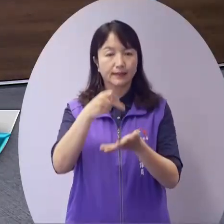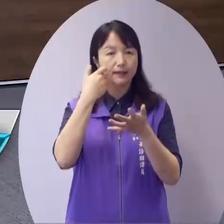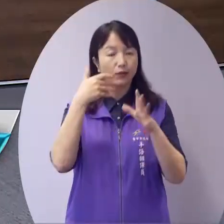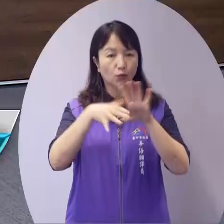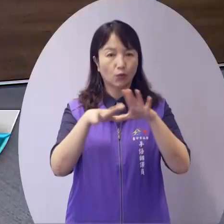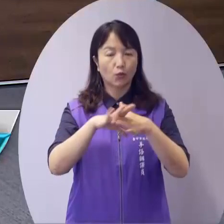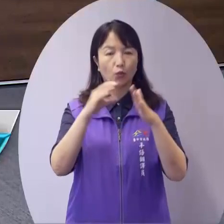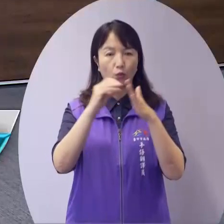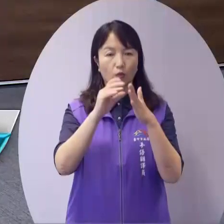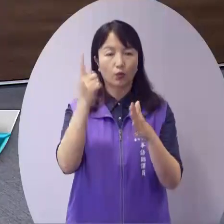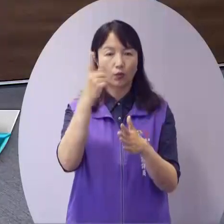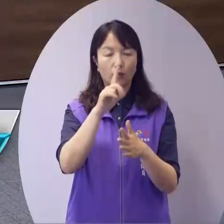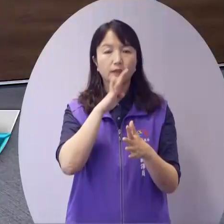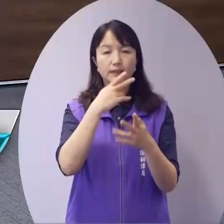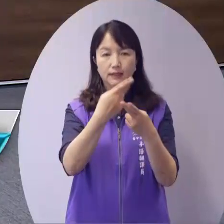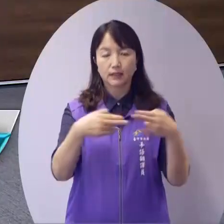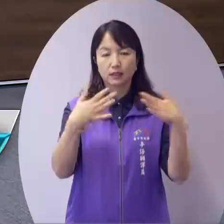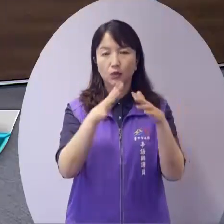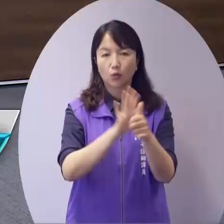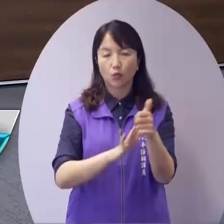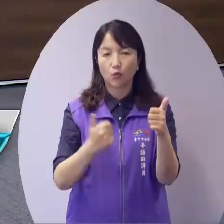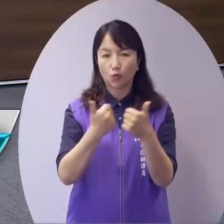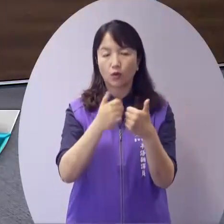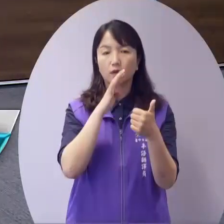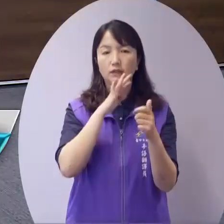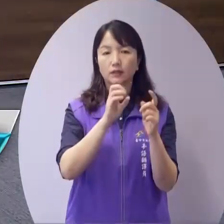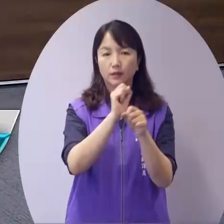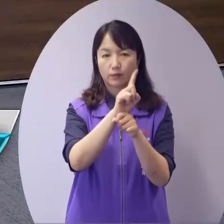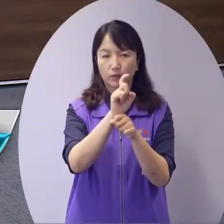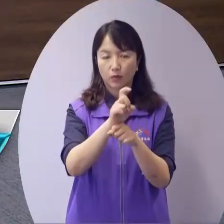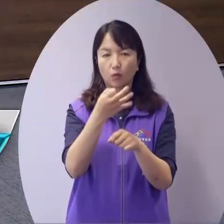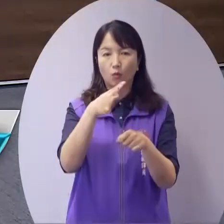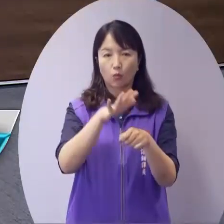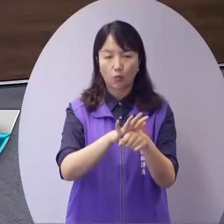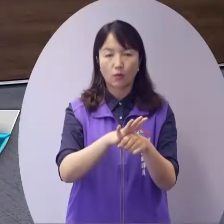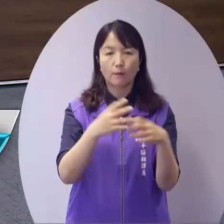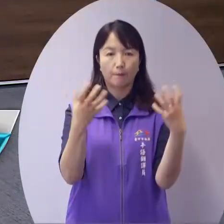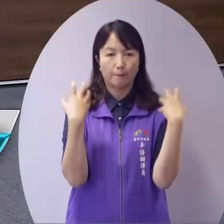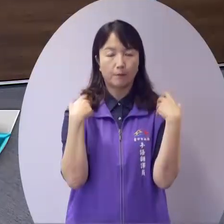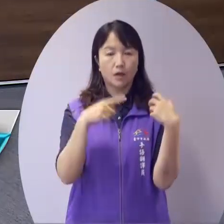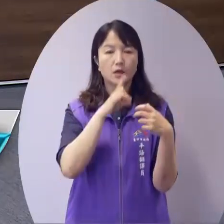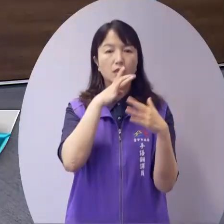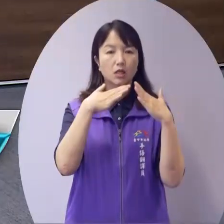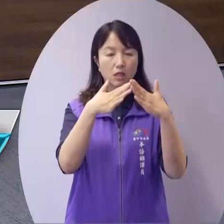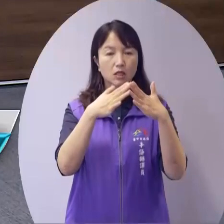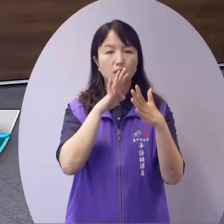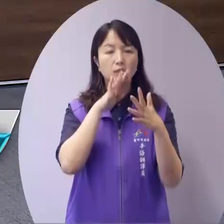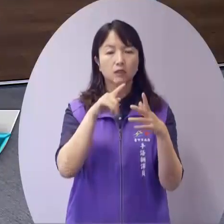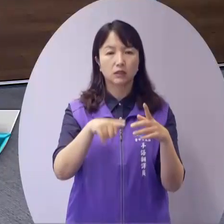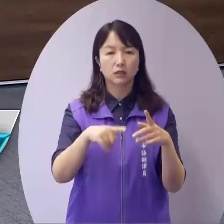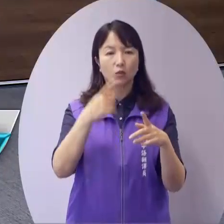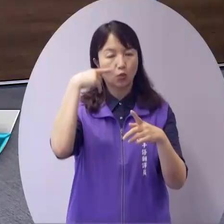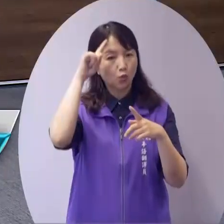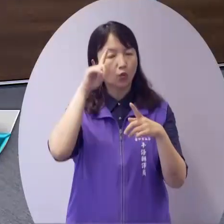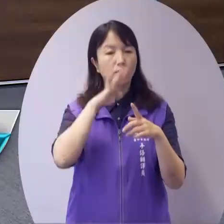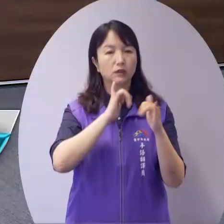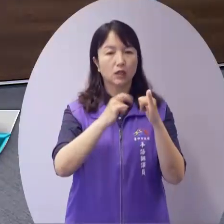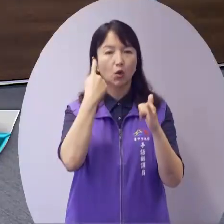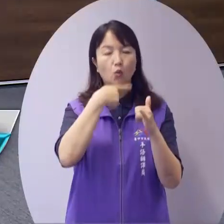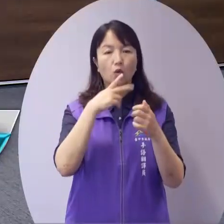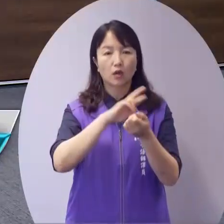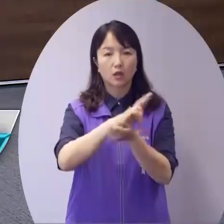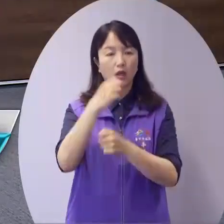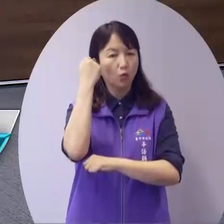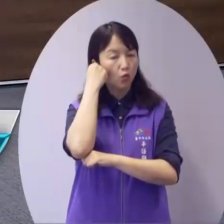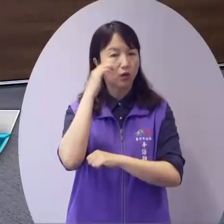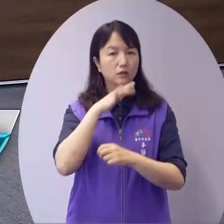化局，案由客家委员会110年度补助本局办理 台中市市定古迹社口林宅第